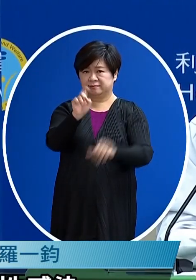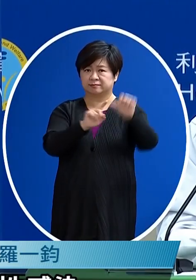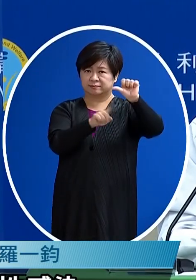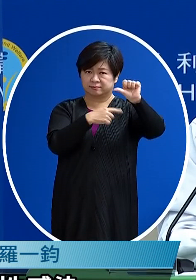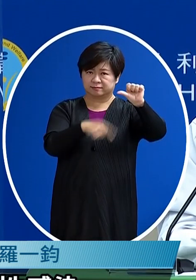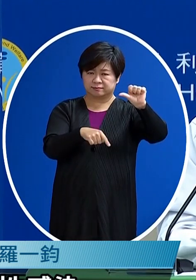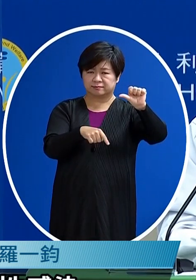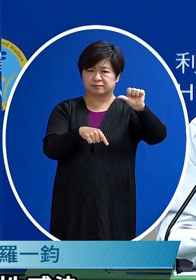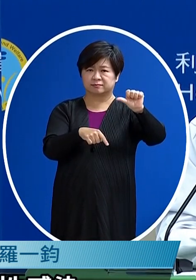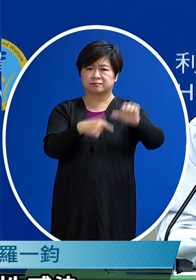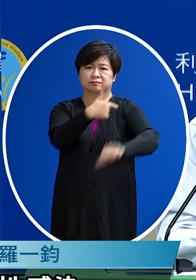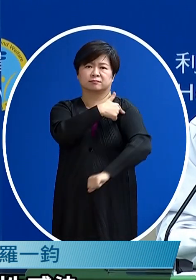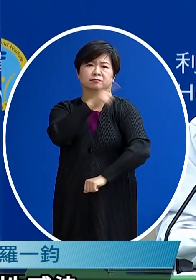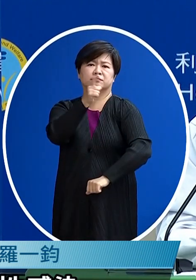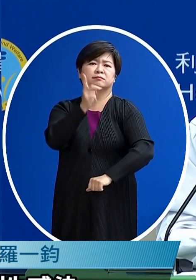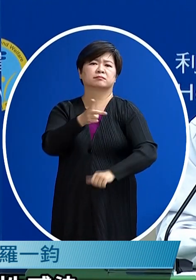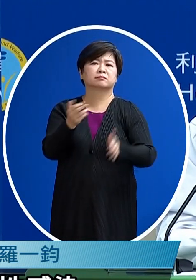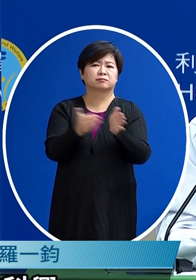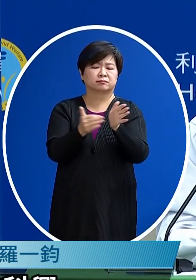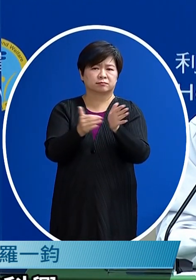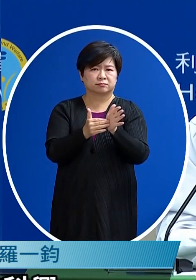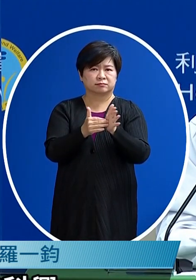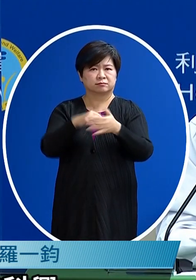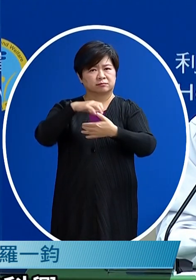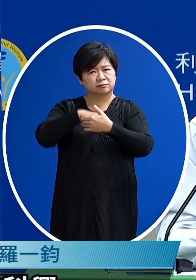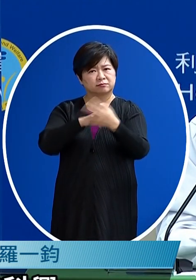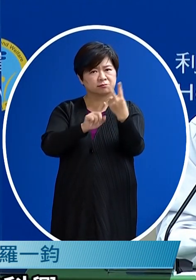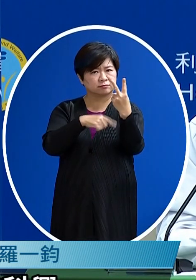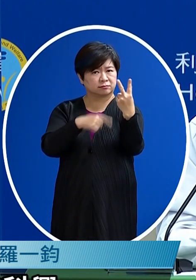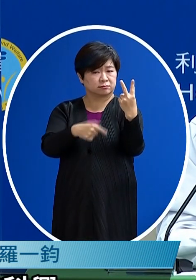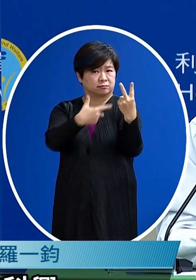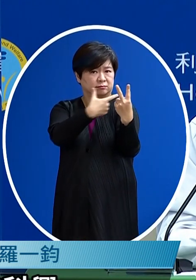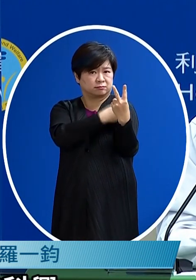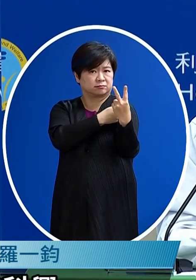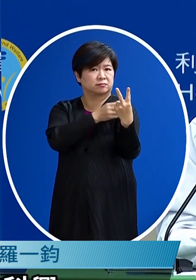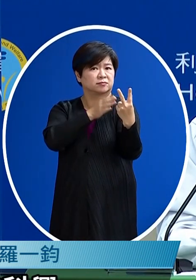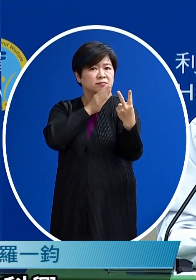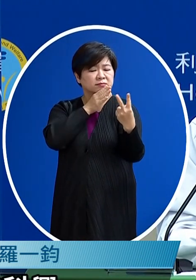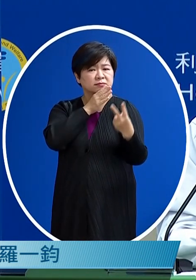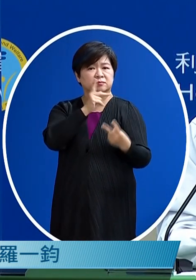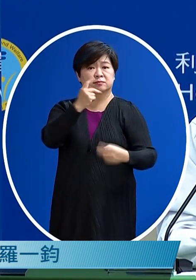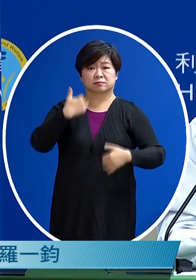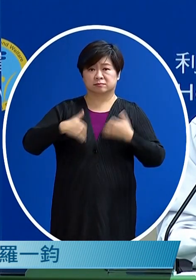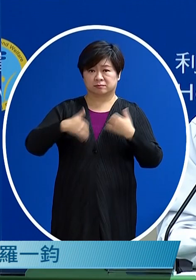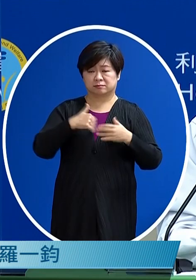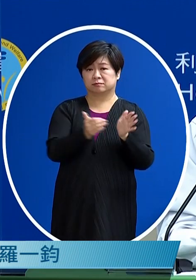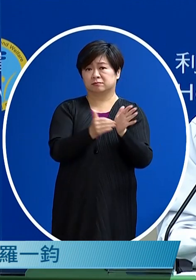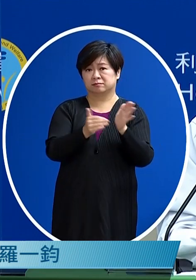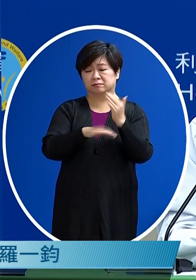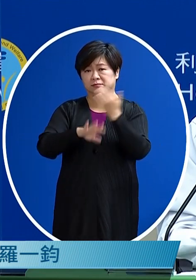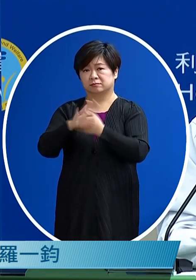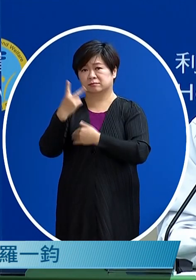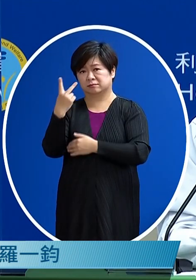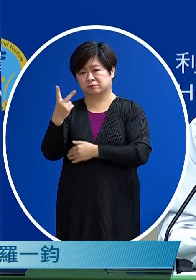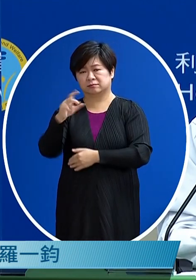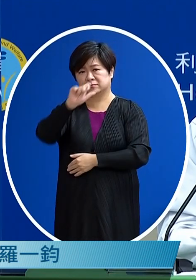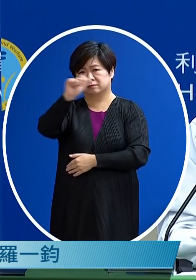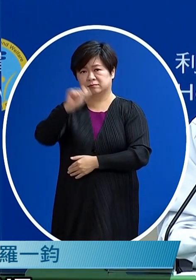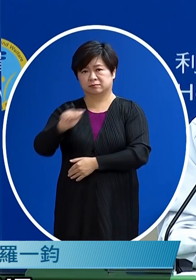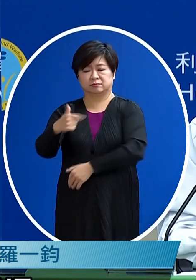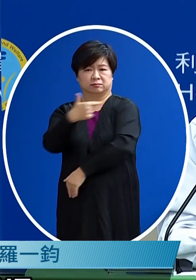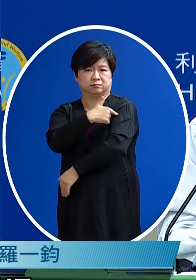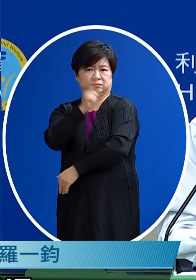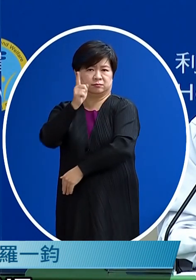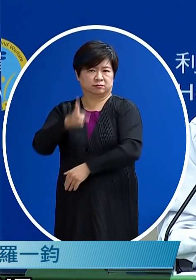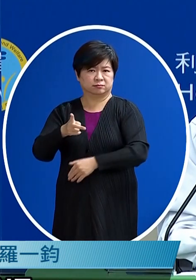5位是属于突破性感染，那其中2位接种的是2剂的科兴。2位接种2剂的 AZ， 还